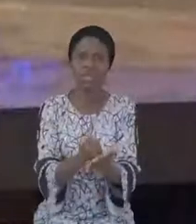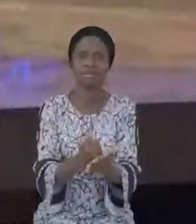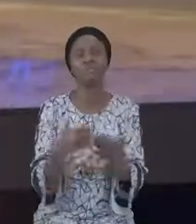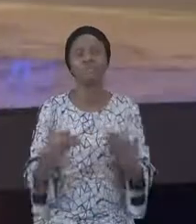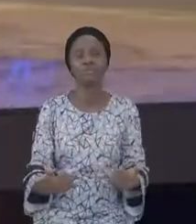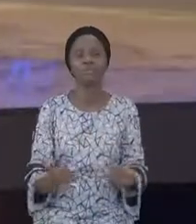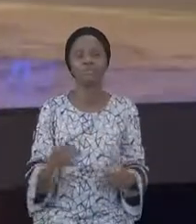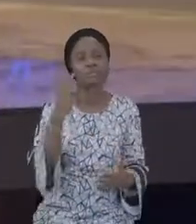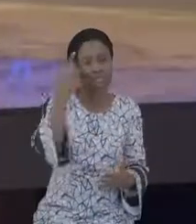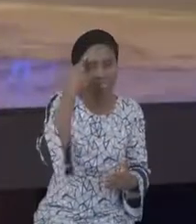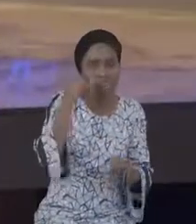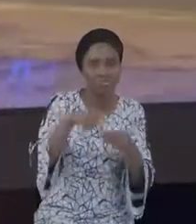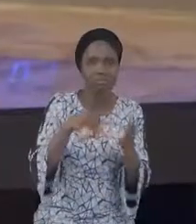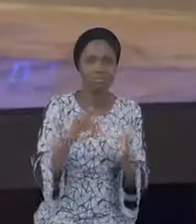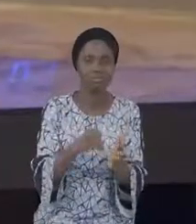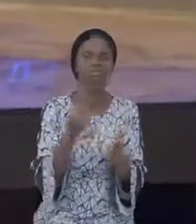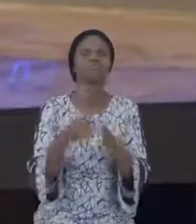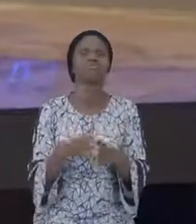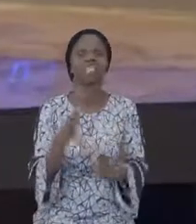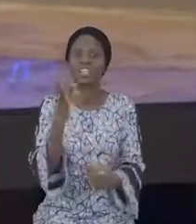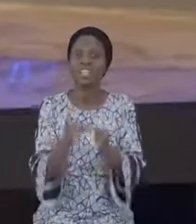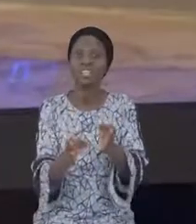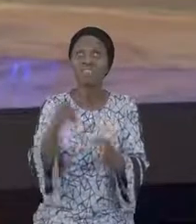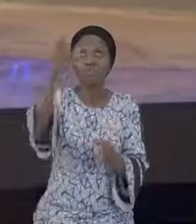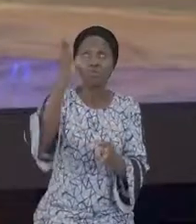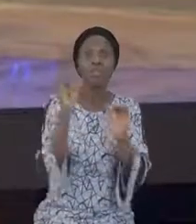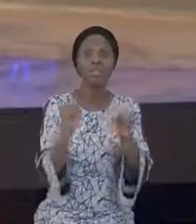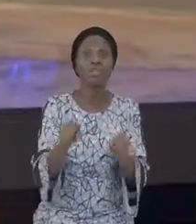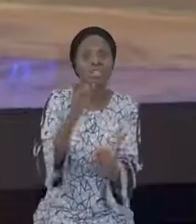Pensez-y. Si Dieu peut vous